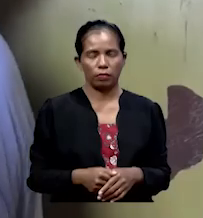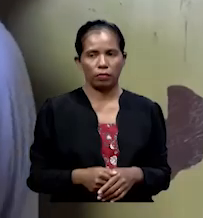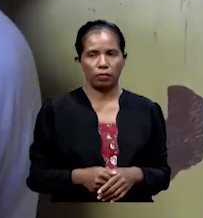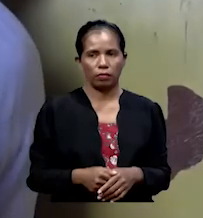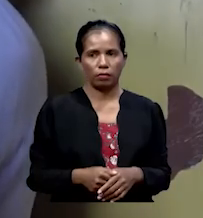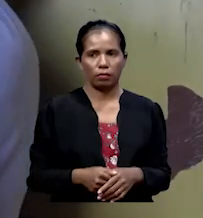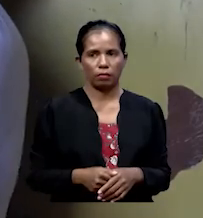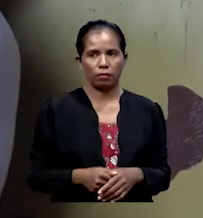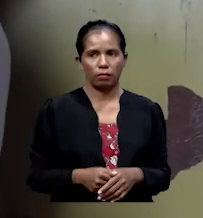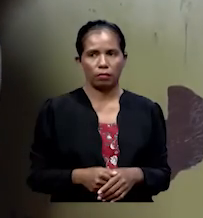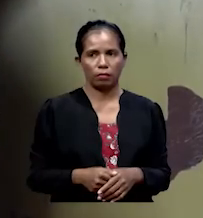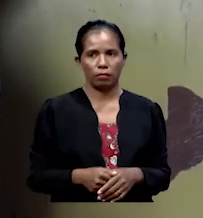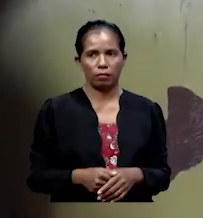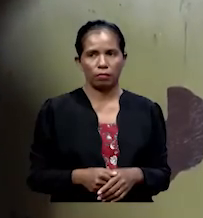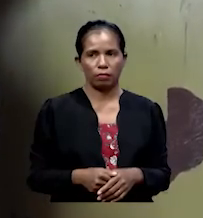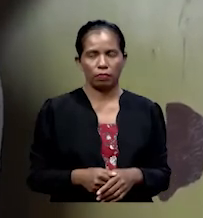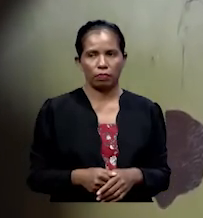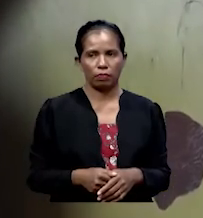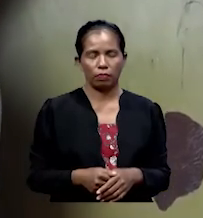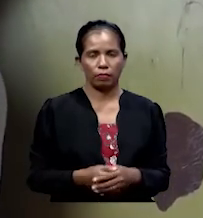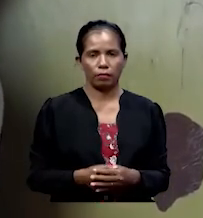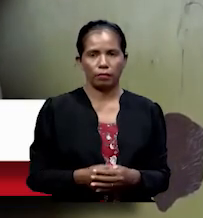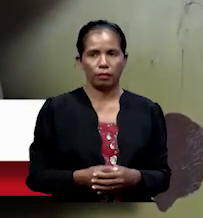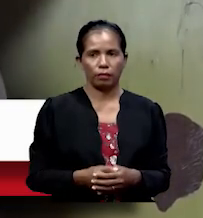Moris na ramen, ikat bora, bora